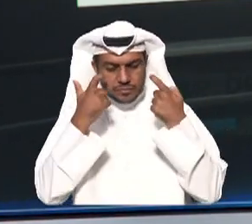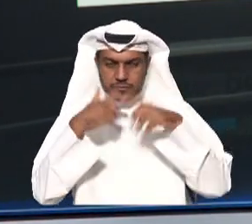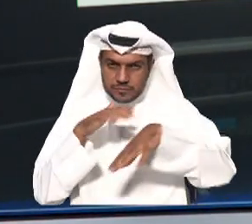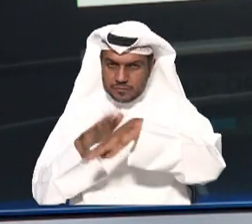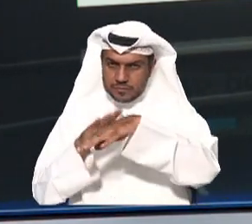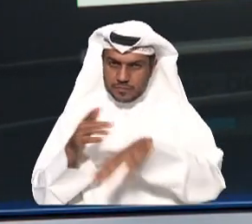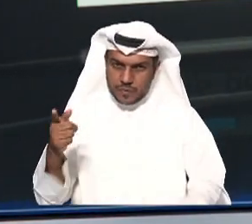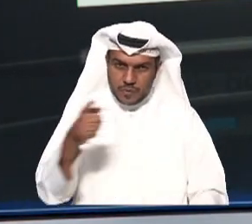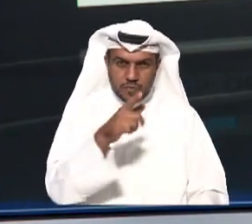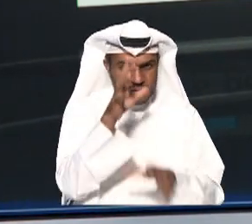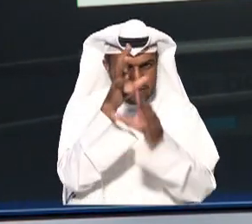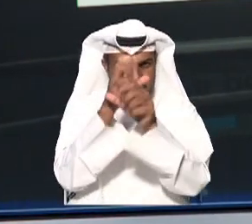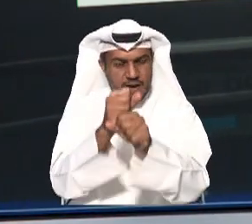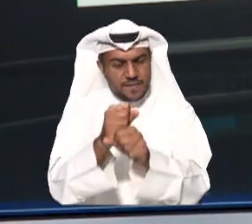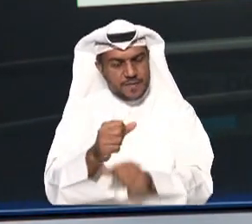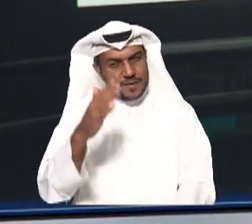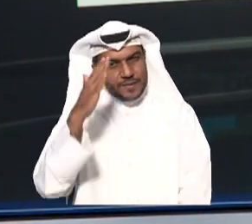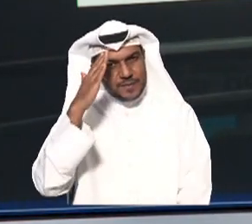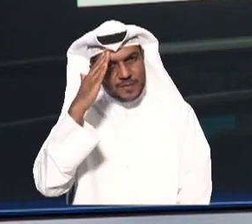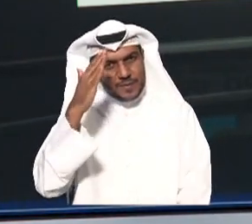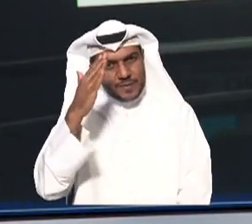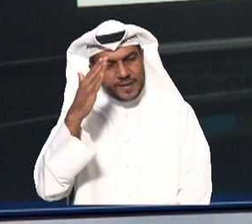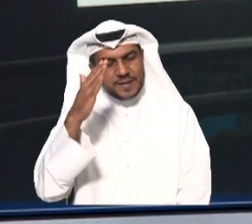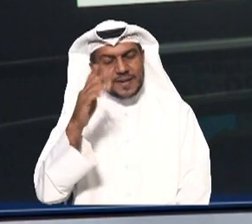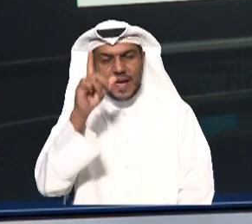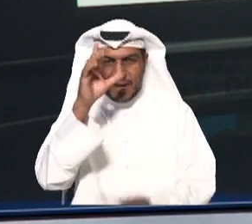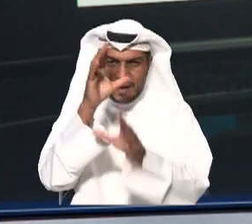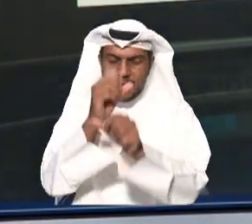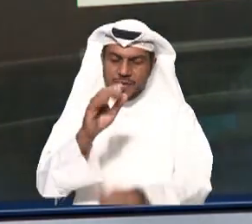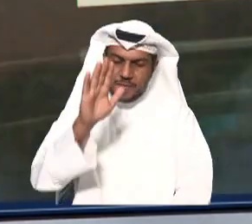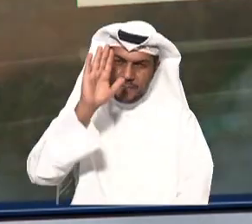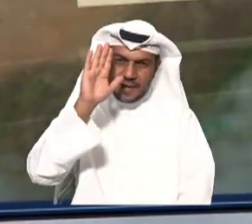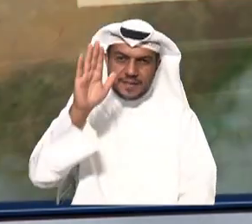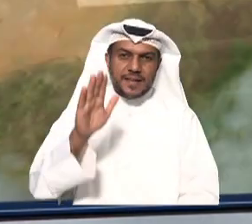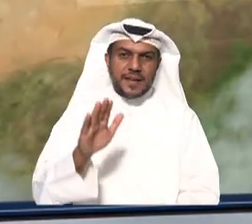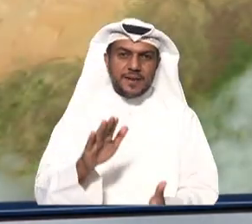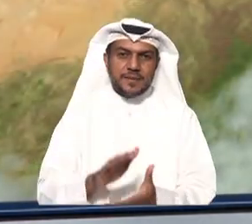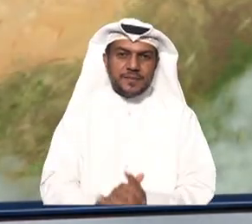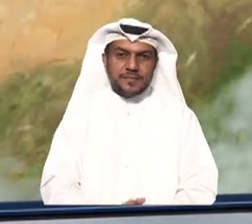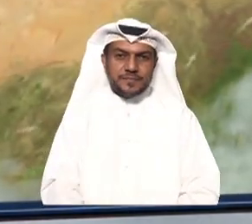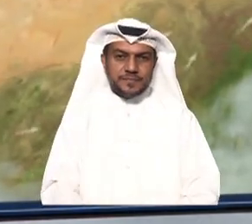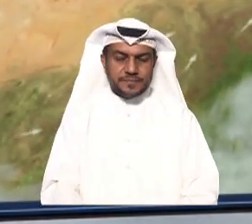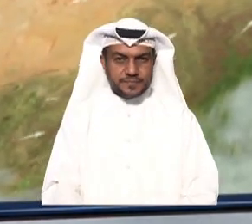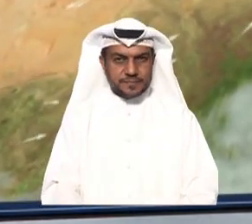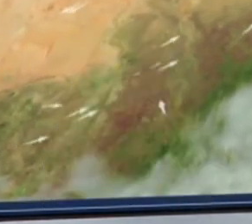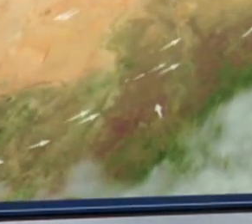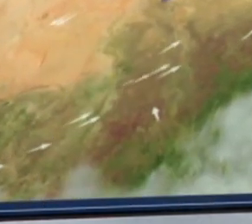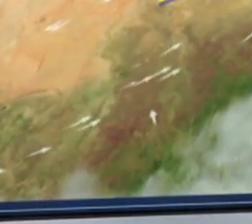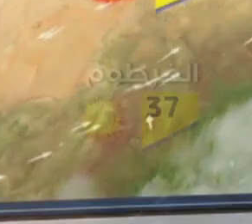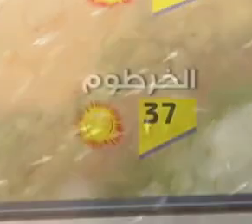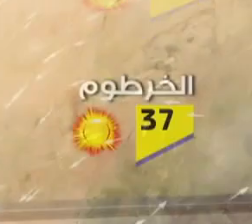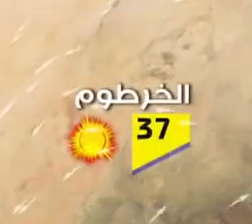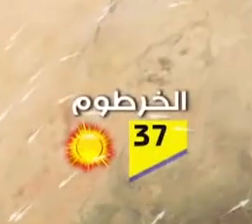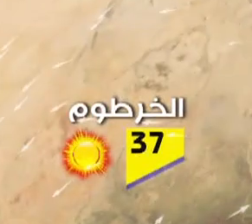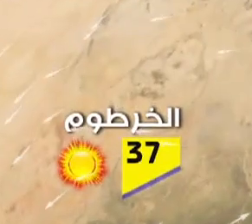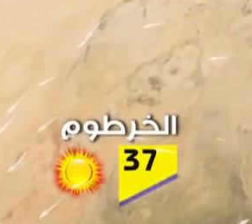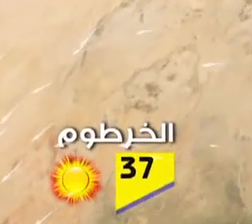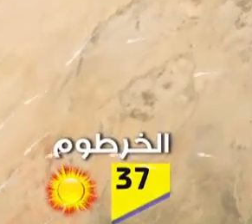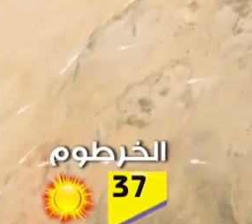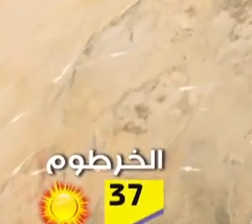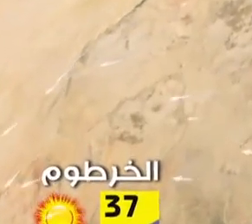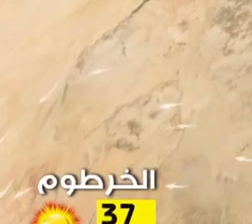حتى نصل إلى بر الأمان. تنتهي جولتنا الجوية لكن بعد درجات الحرارة في بعض العواصم والمدن حول العالم.